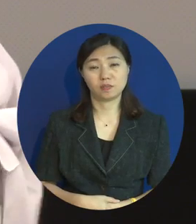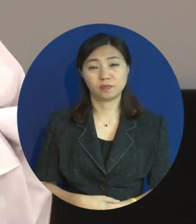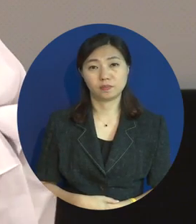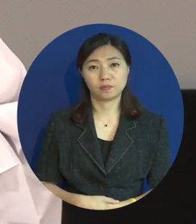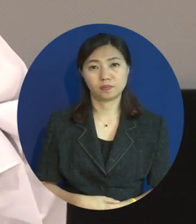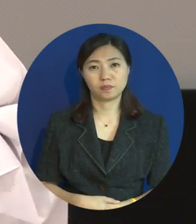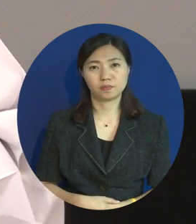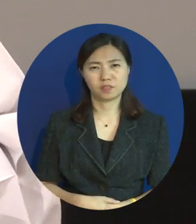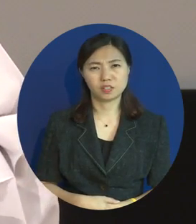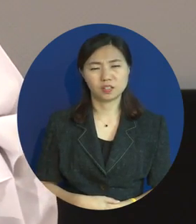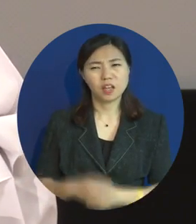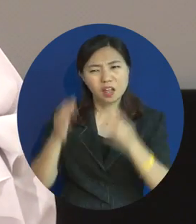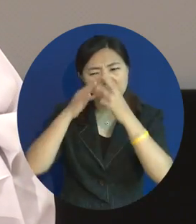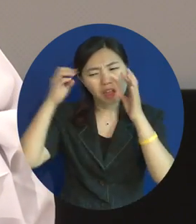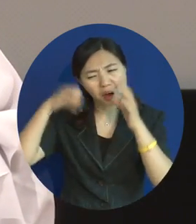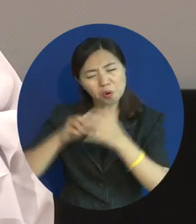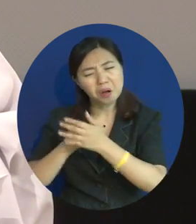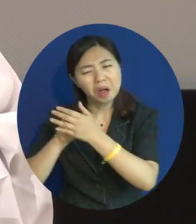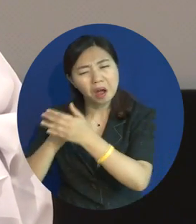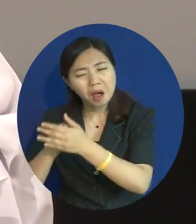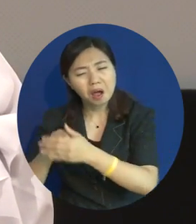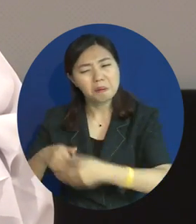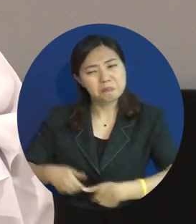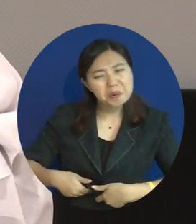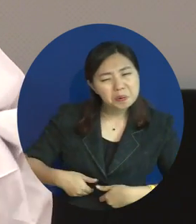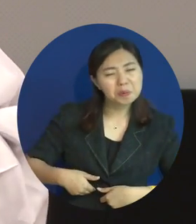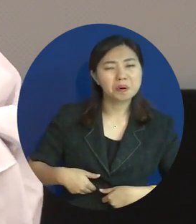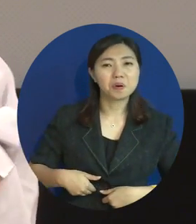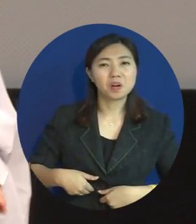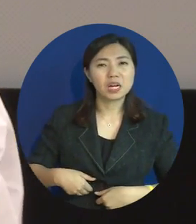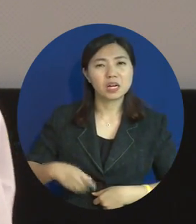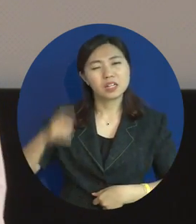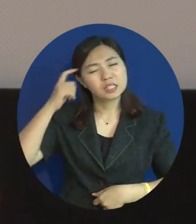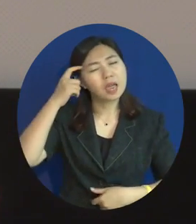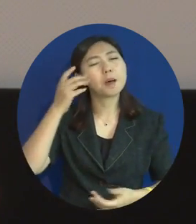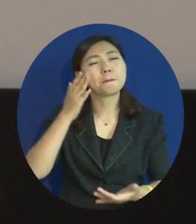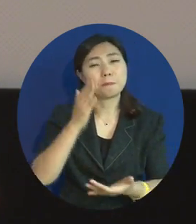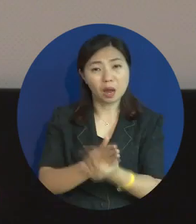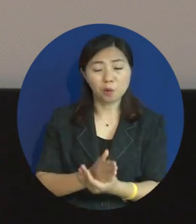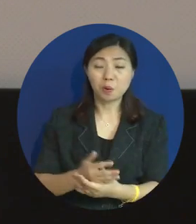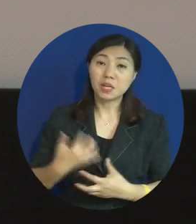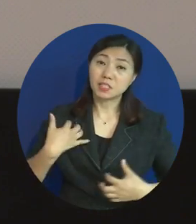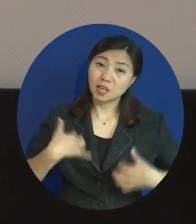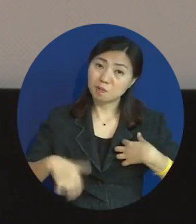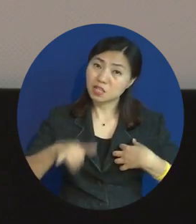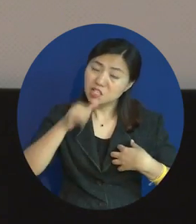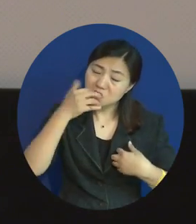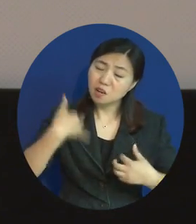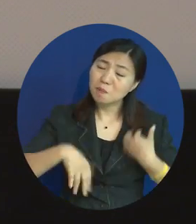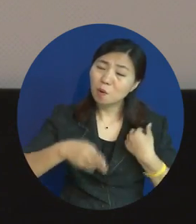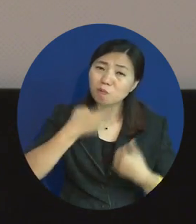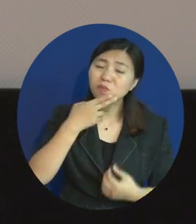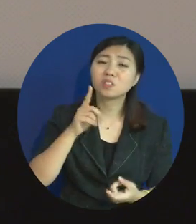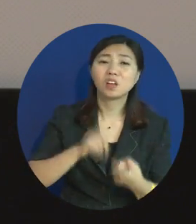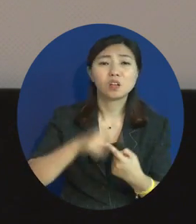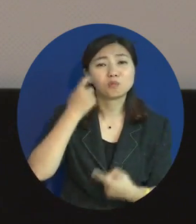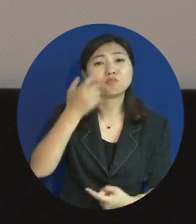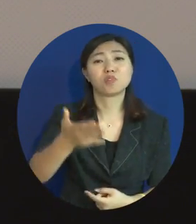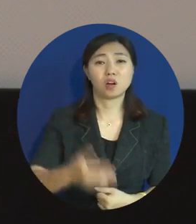그러니까 그 석사 해야 되는데 대학원 가야 되는데 그런 생각하지 말고 재밌나 자기를 점검해